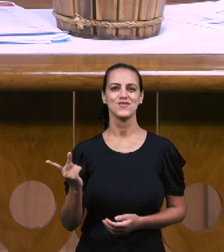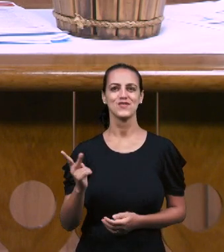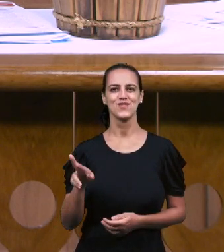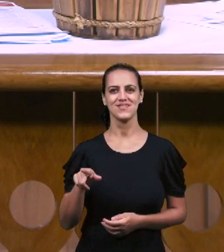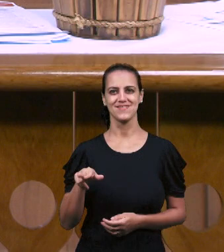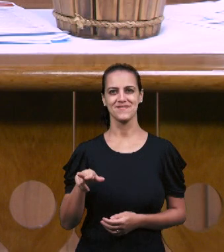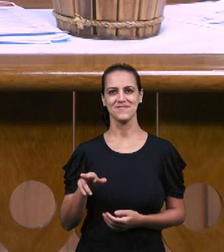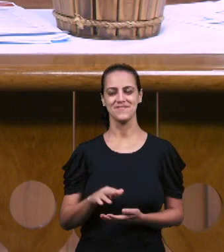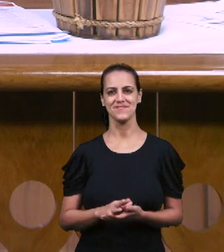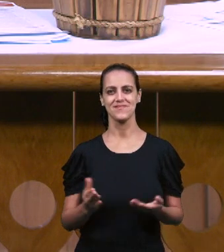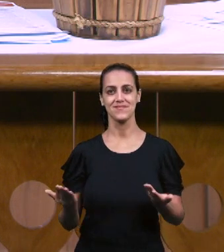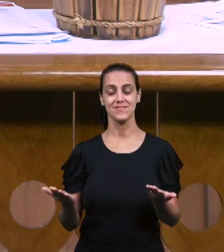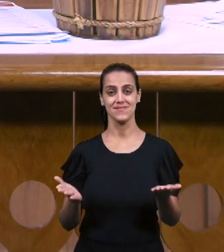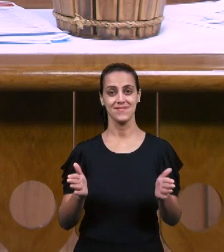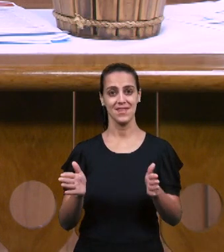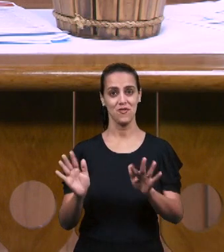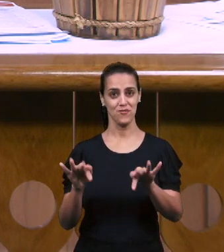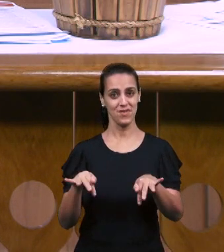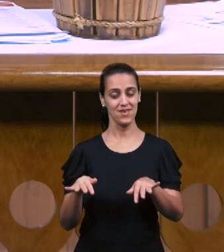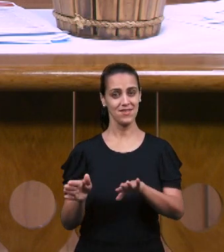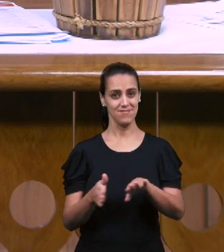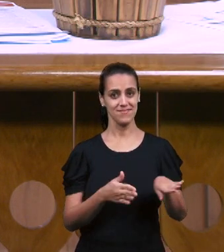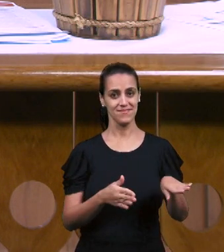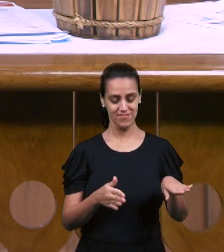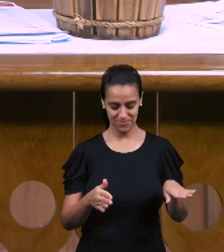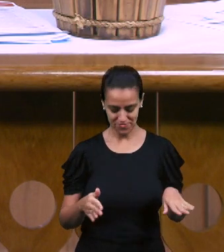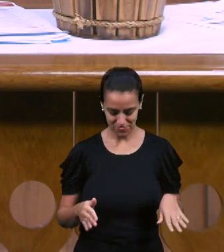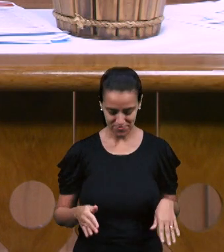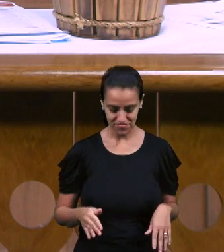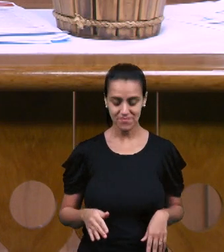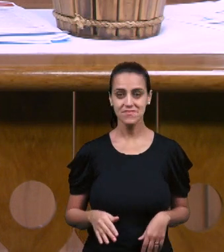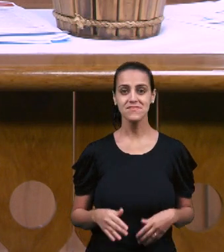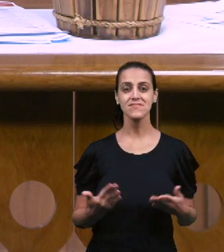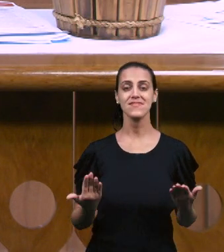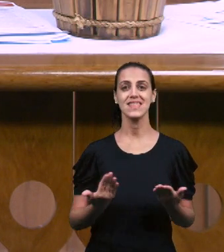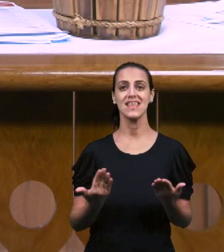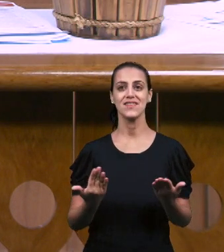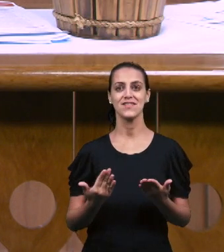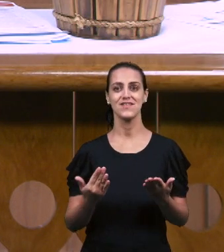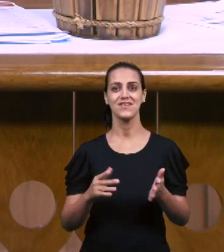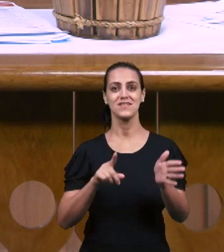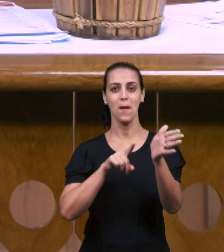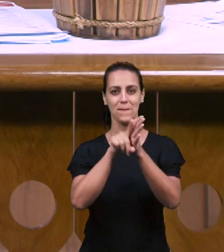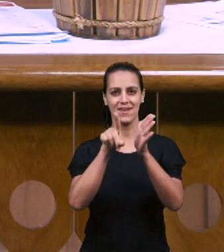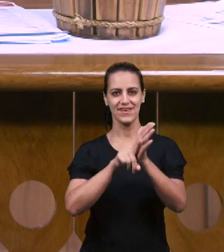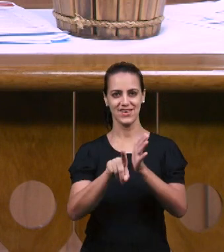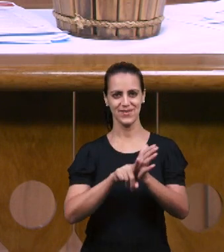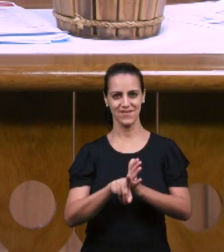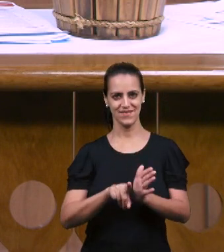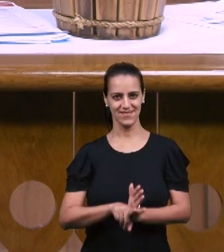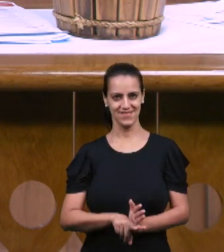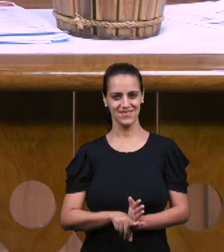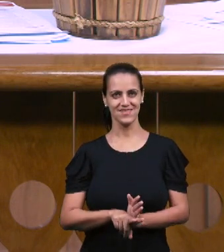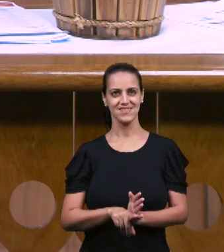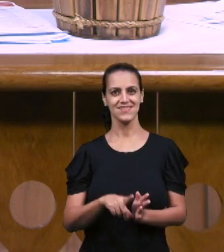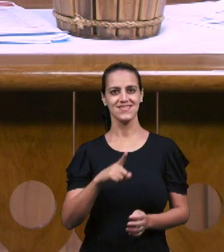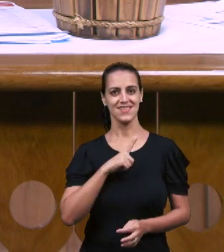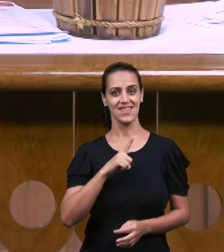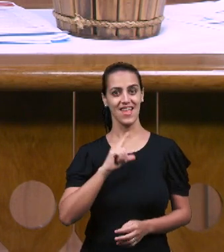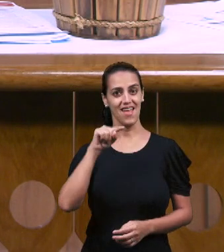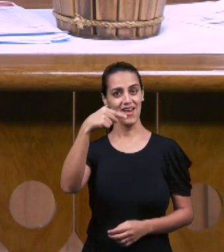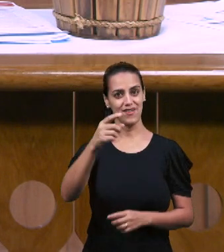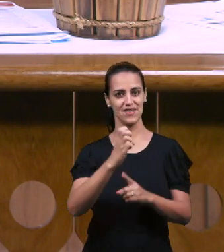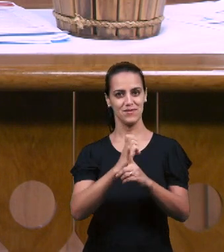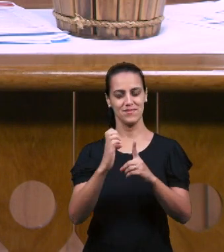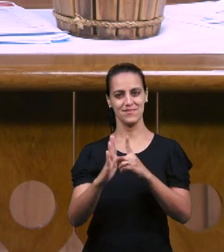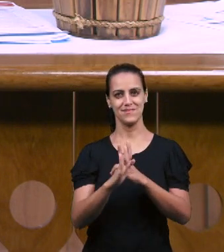nous terminons cette partie maintenant et nous allons passer aux frères et sœurs des questions qui seront travaillées pendant la semaine pour la